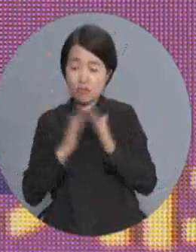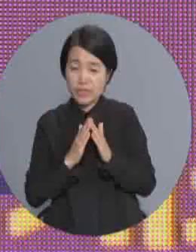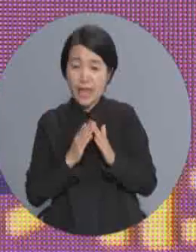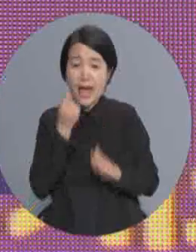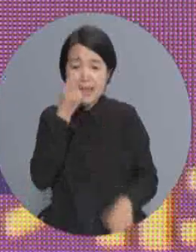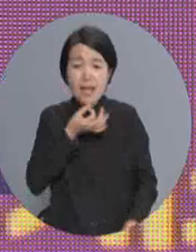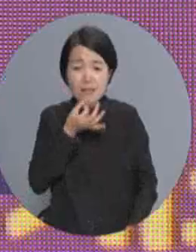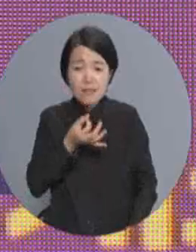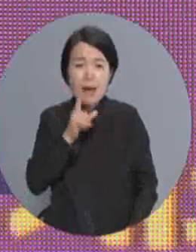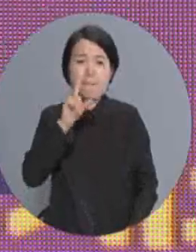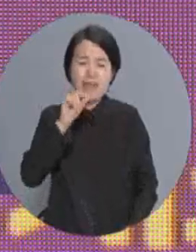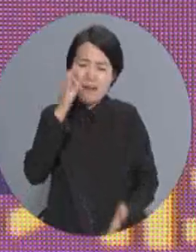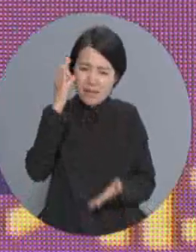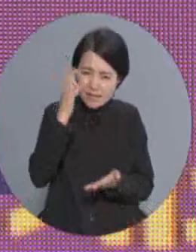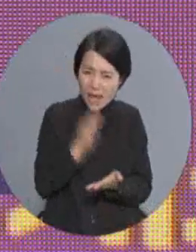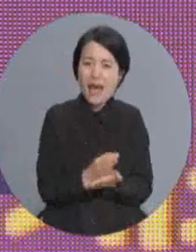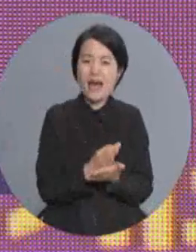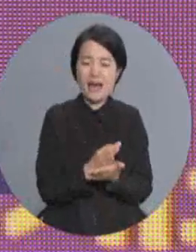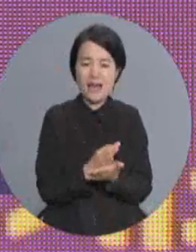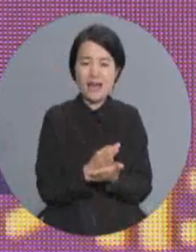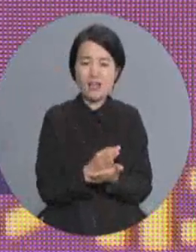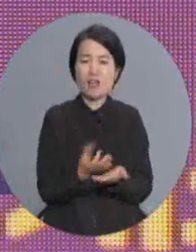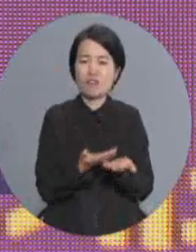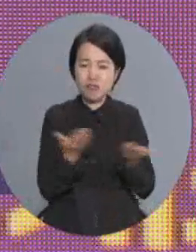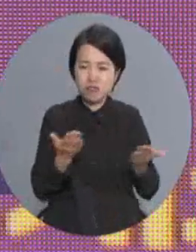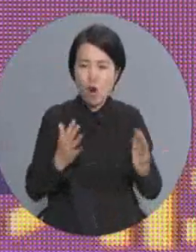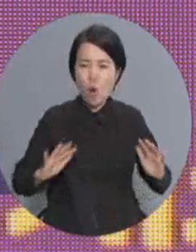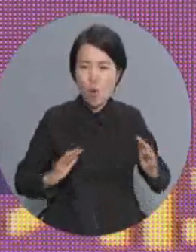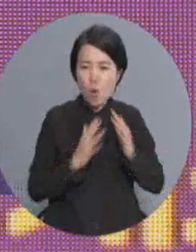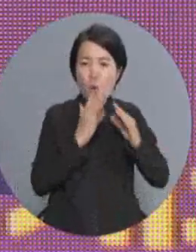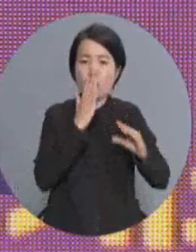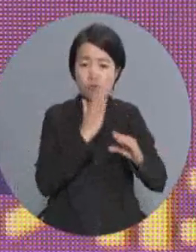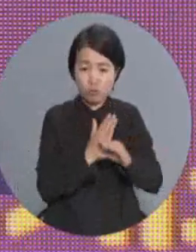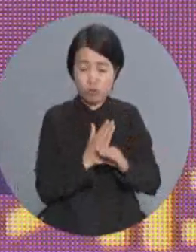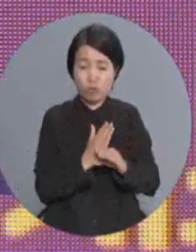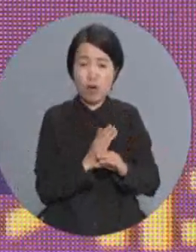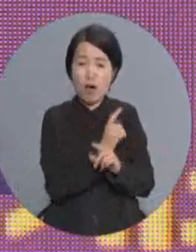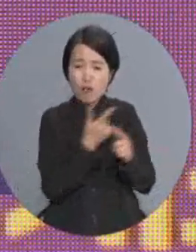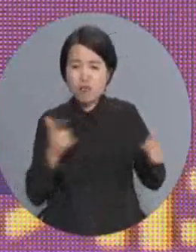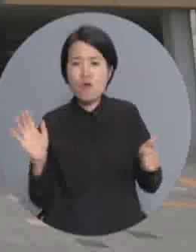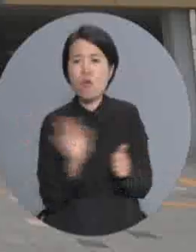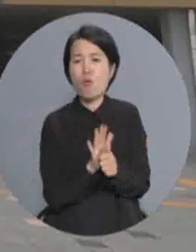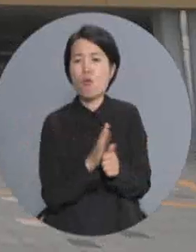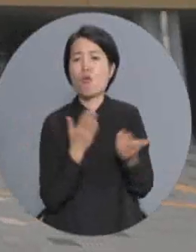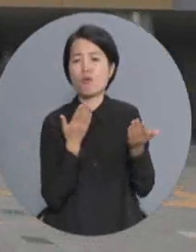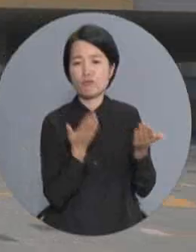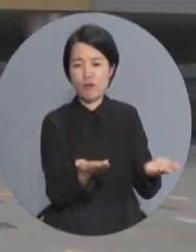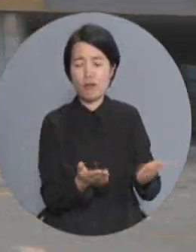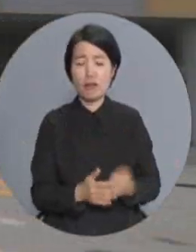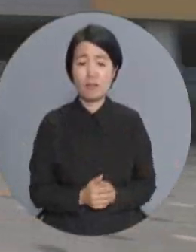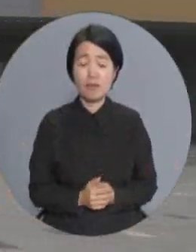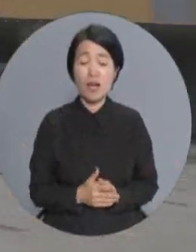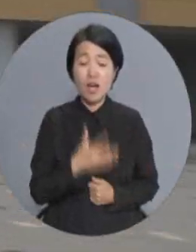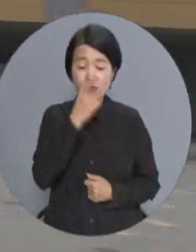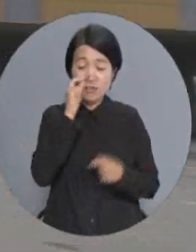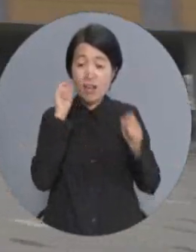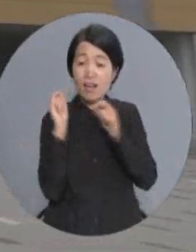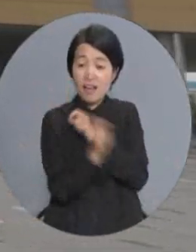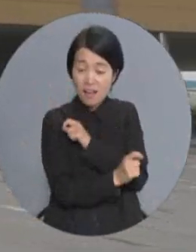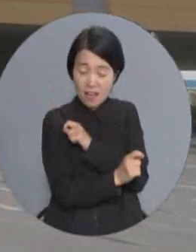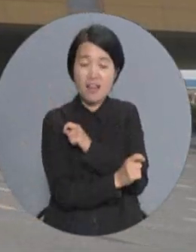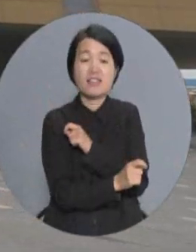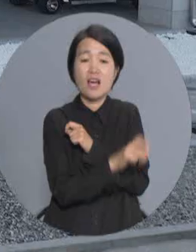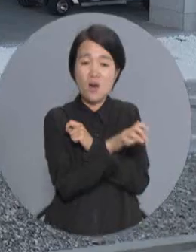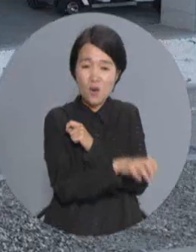원짜리 임대주택을 지금 조성을 하고 있습니다. 이런 것들을 해드리겠다는 거예요. 순천대의 글로컬 대학